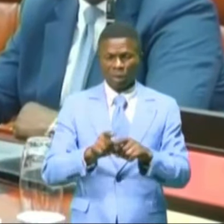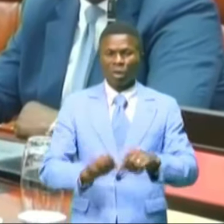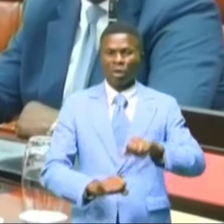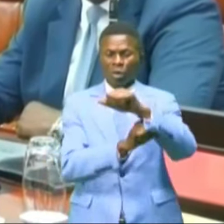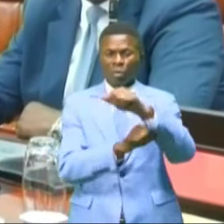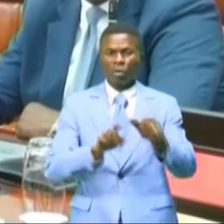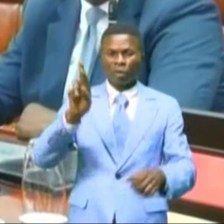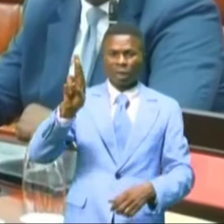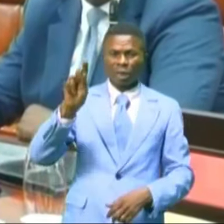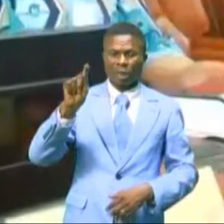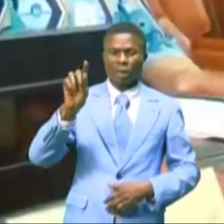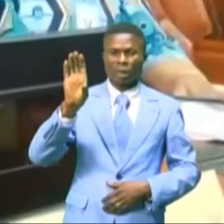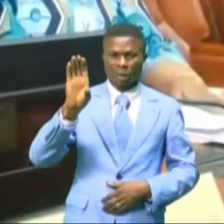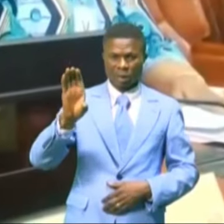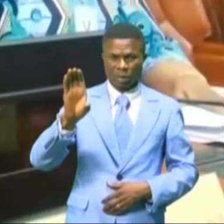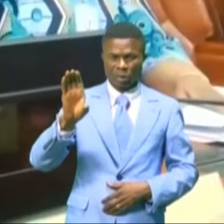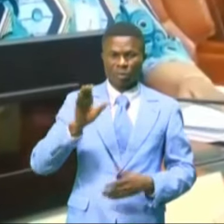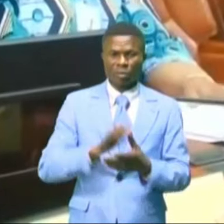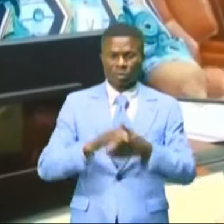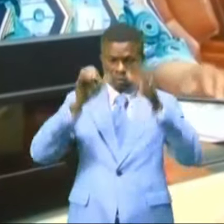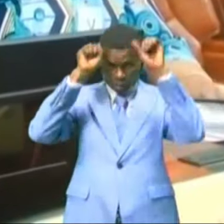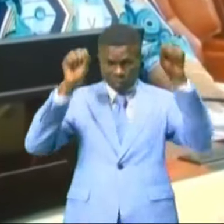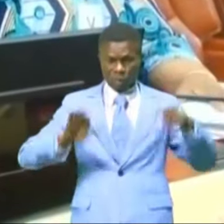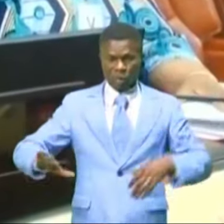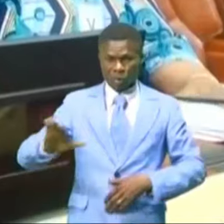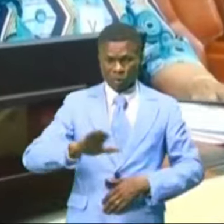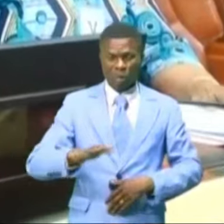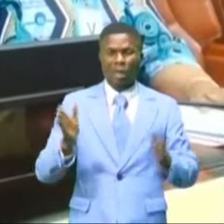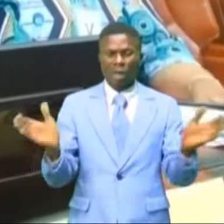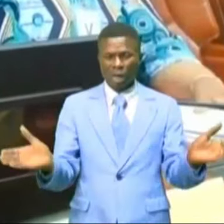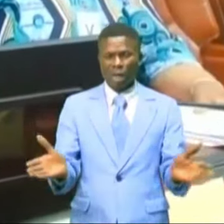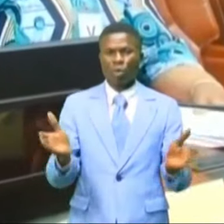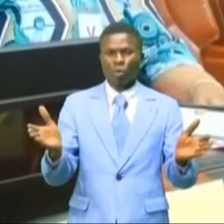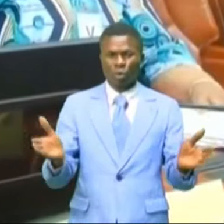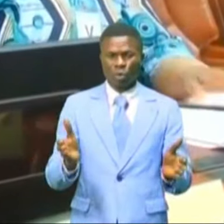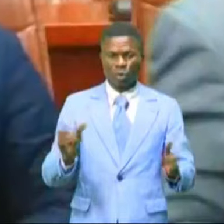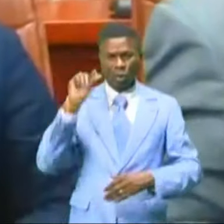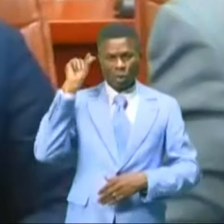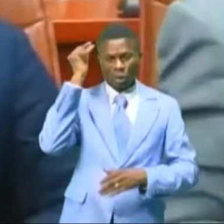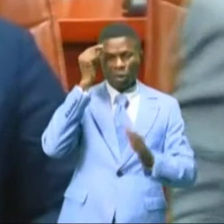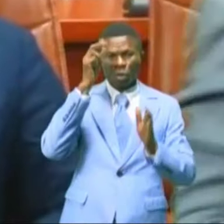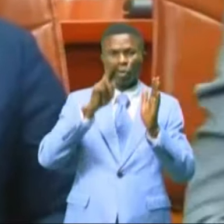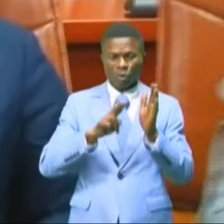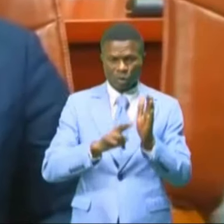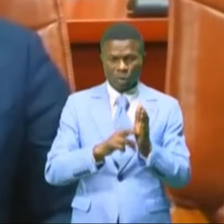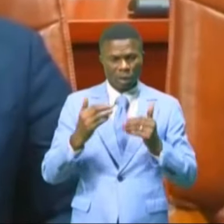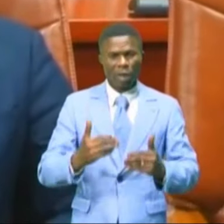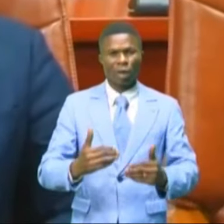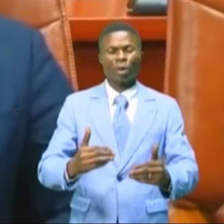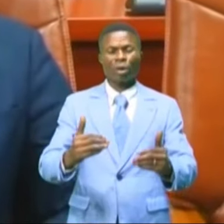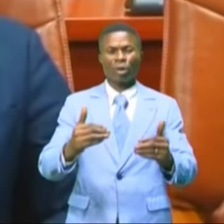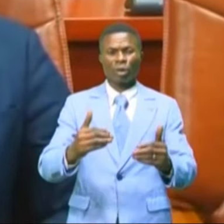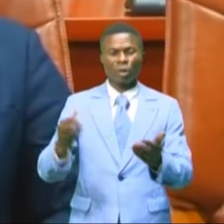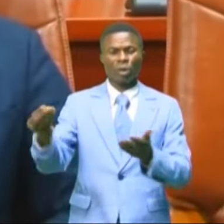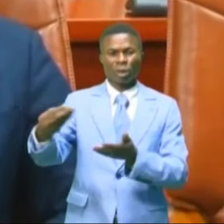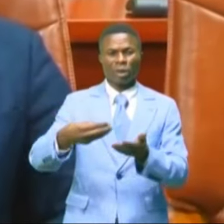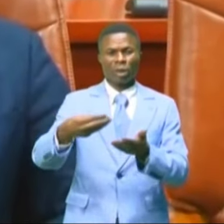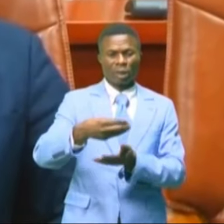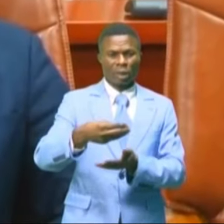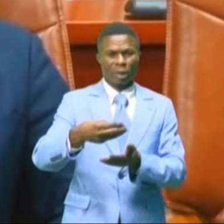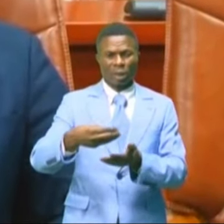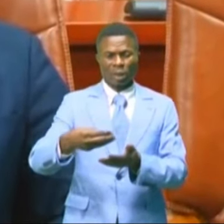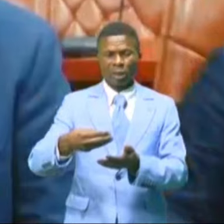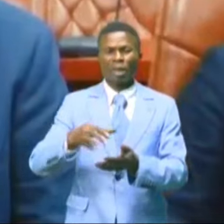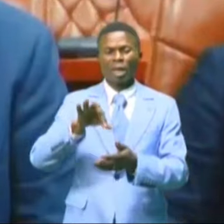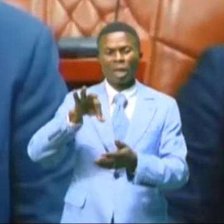nationale à RTLC. Le président de la République a encouragé le gouvernement à continuer à capitaliser les